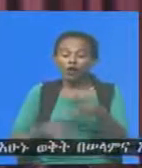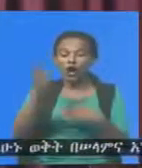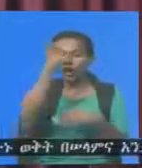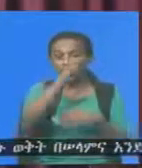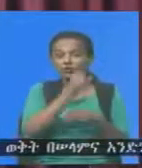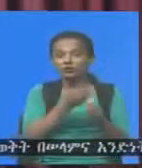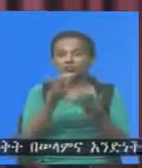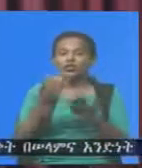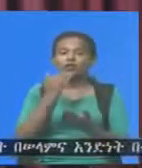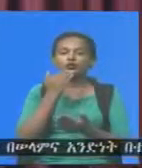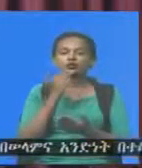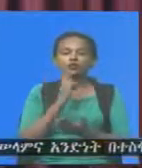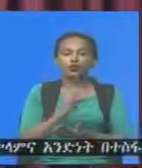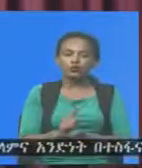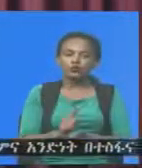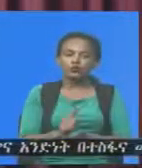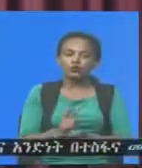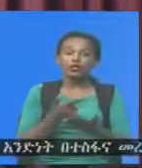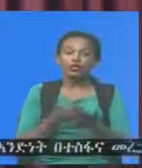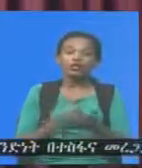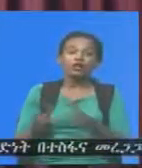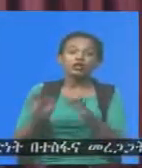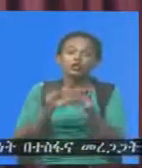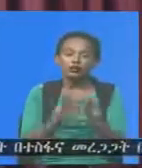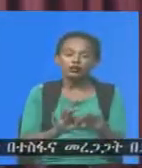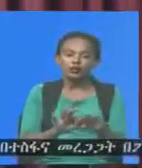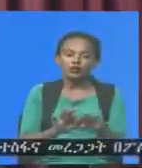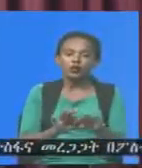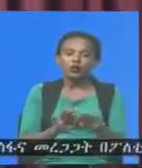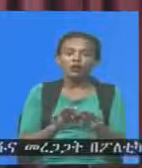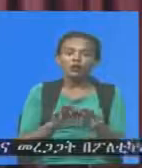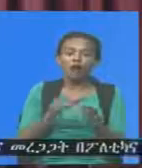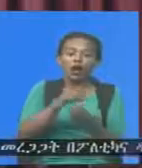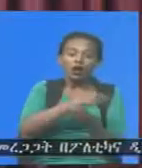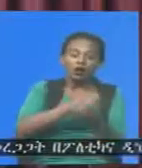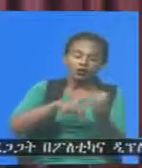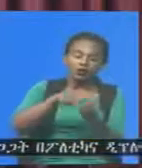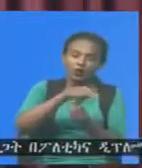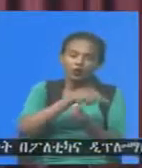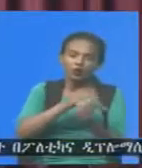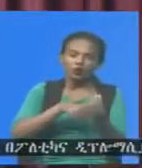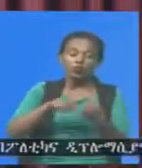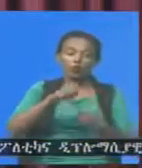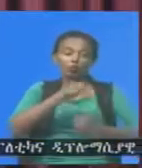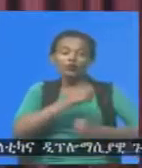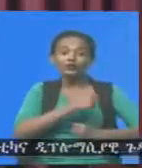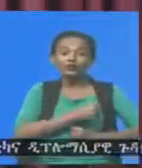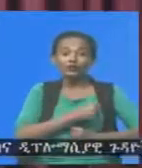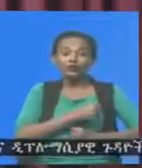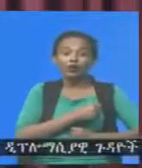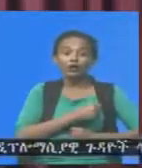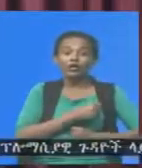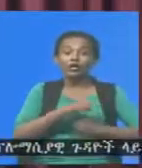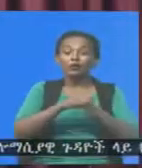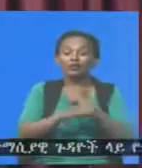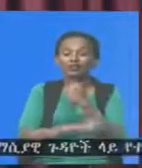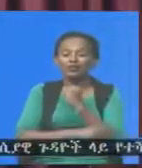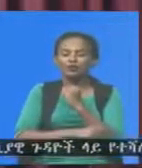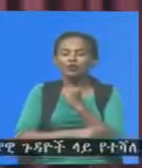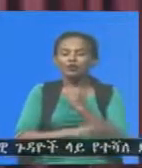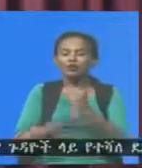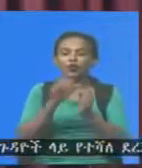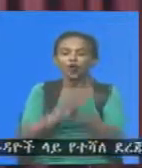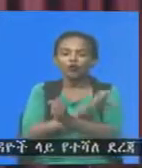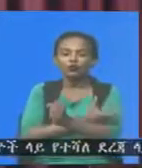ነው። ከዚህ ጋር ተያይዞ በቀጠናው ወታደራዊ ቤዝ የሚዘረጉ ኃይሎች